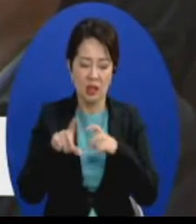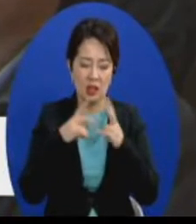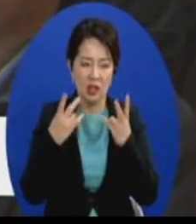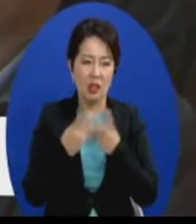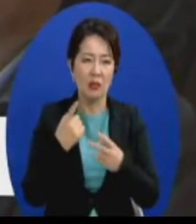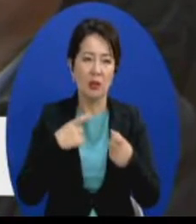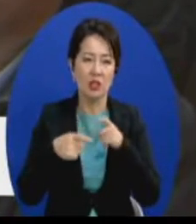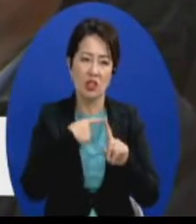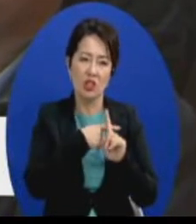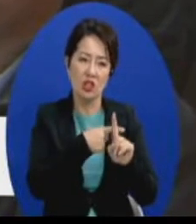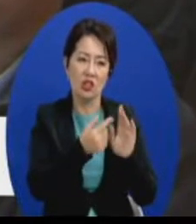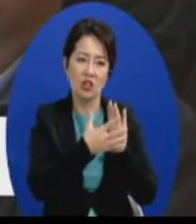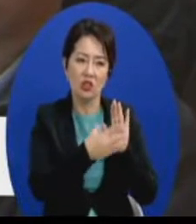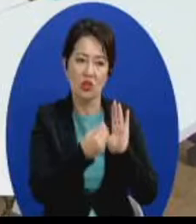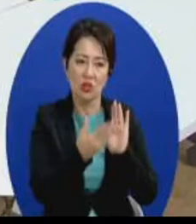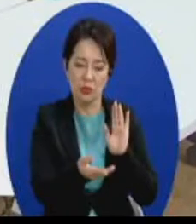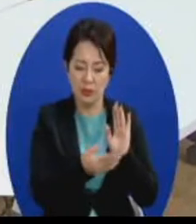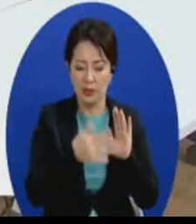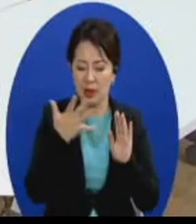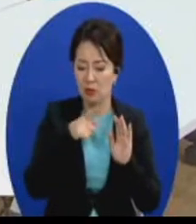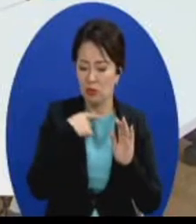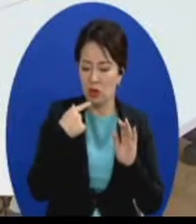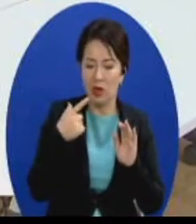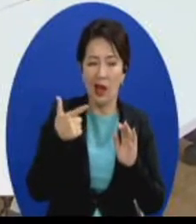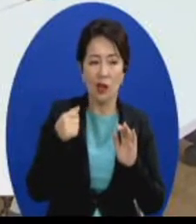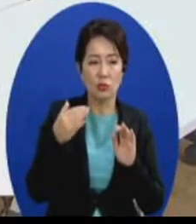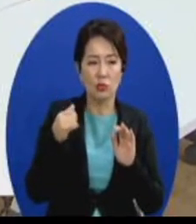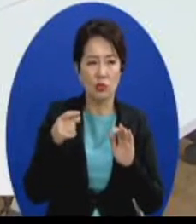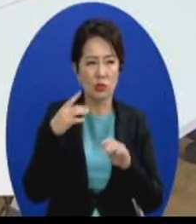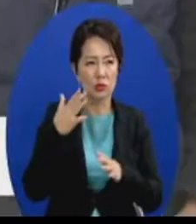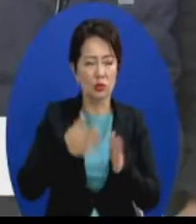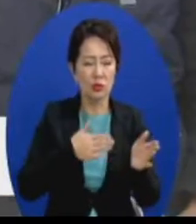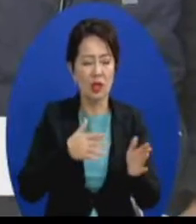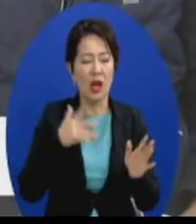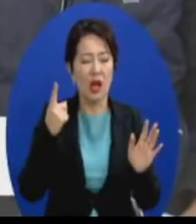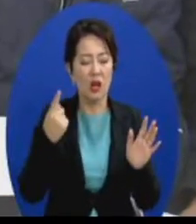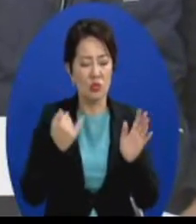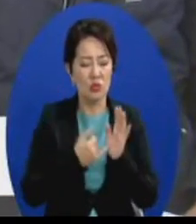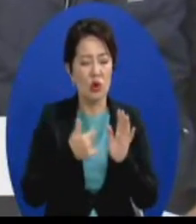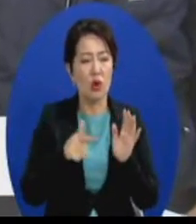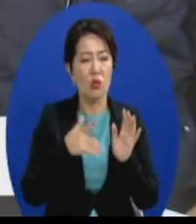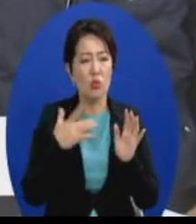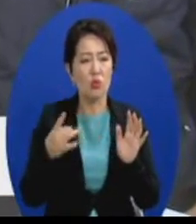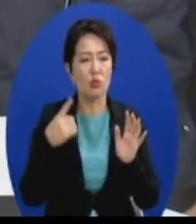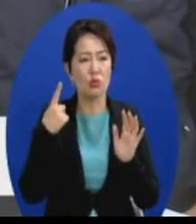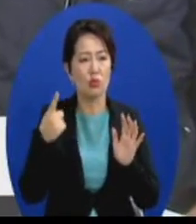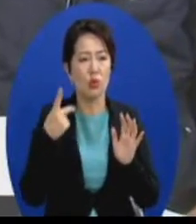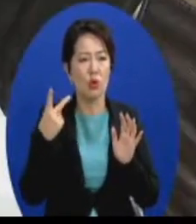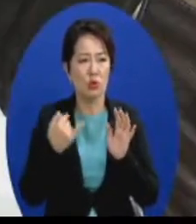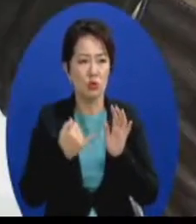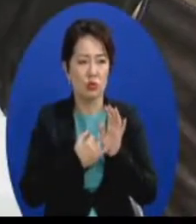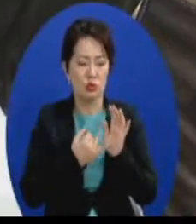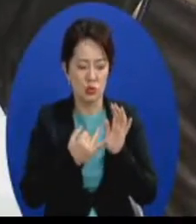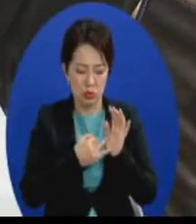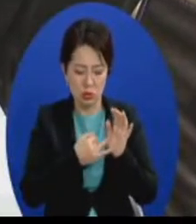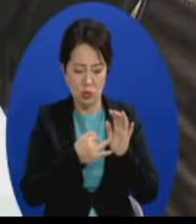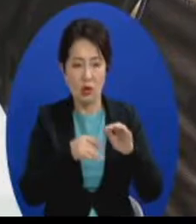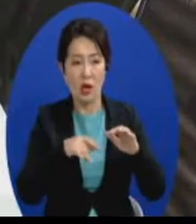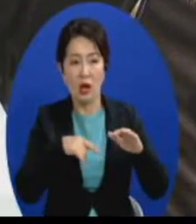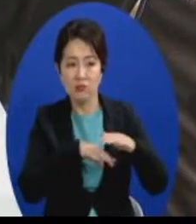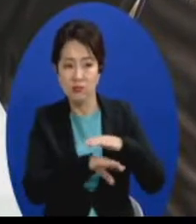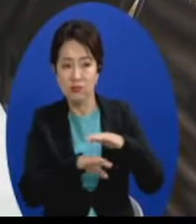үр нөлөө үзүүлнэ. Таван толгой гашуун сухат чиглэлийн төмөр зам 16 гүүр 126 хоолой 8 малын гарцтай байхаар